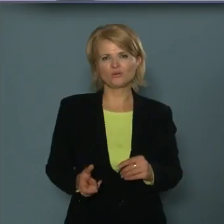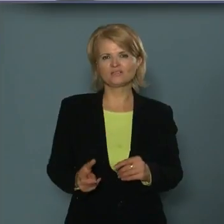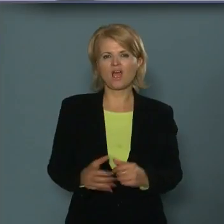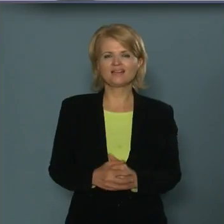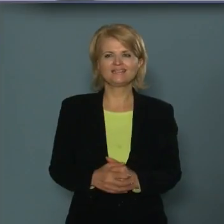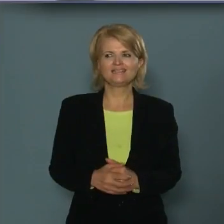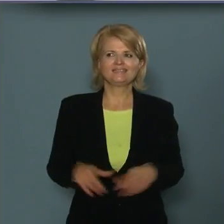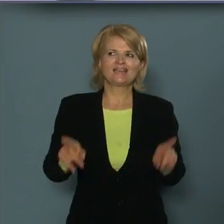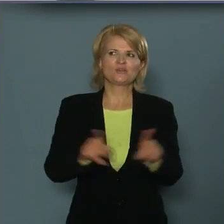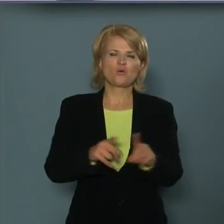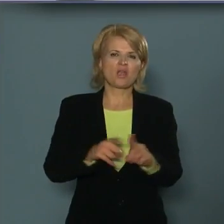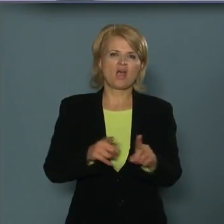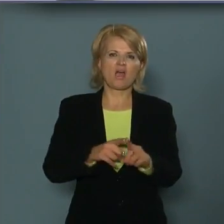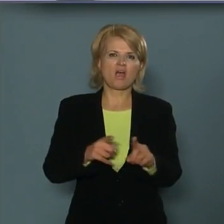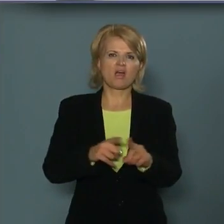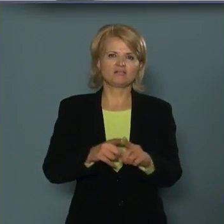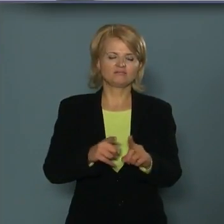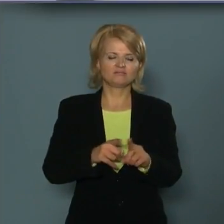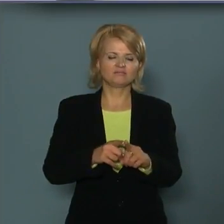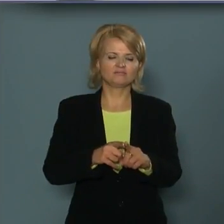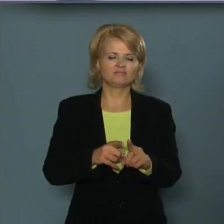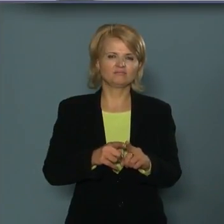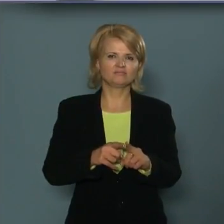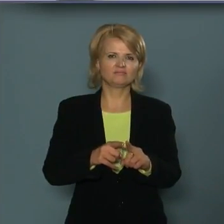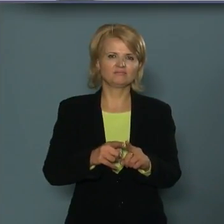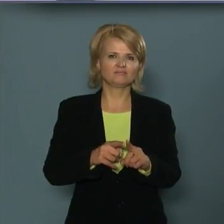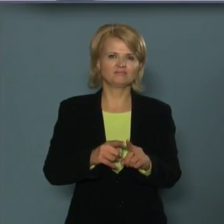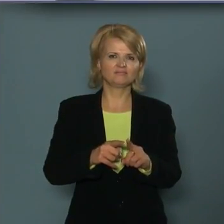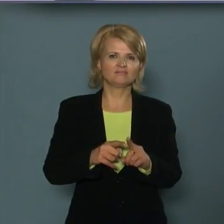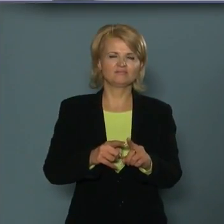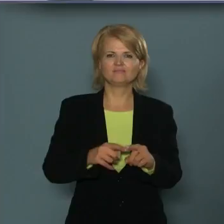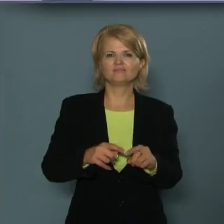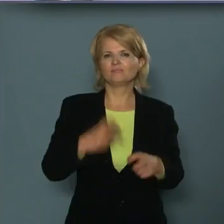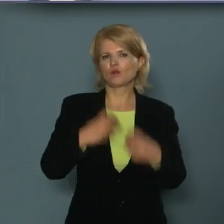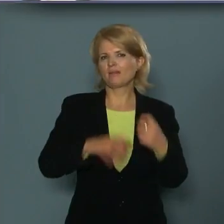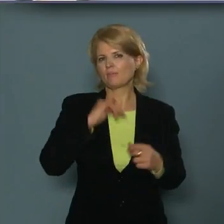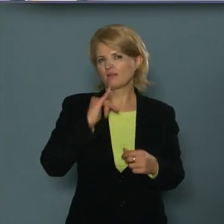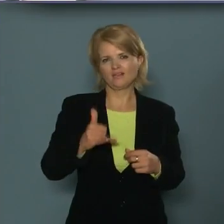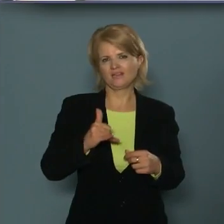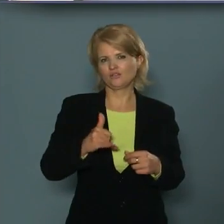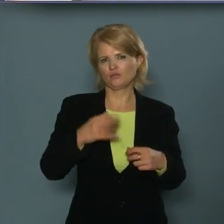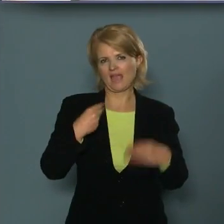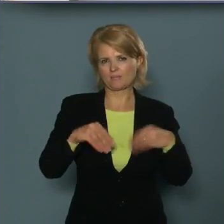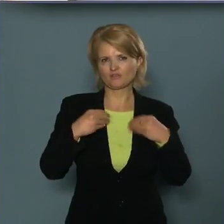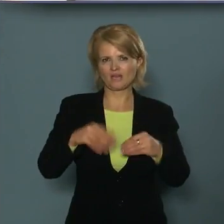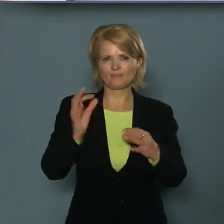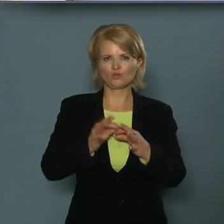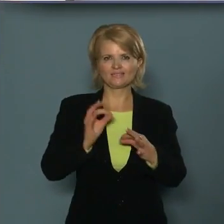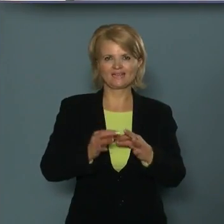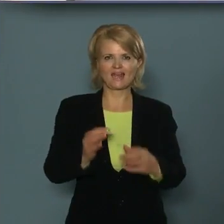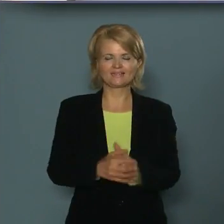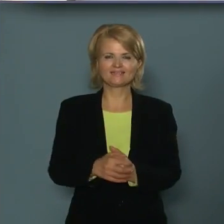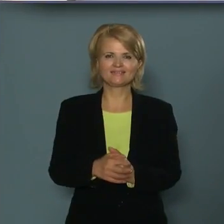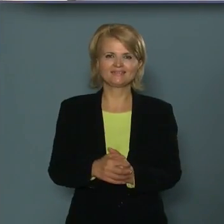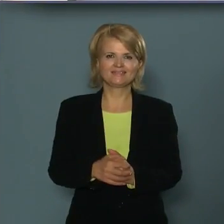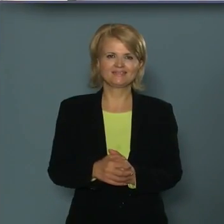úgyhogy semmi olyasmi nincs, ami őket megbántaná most, hogy elmesélem ezt a történetet. De hát